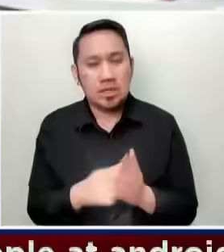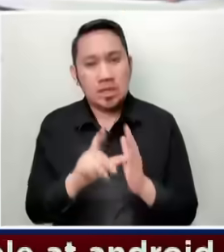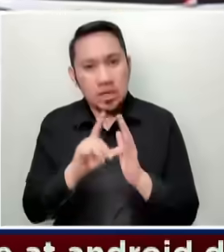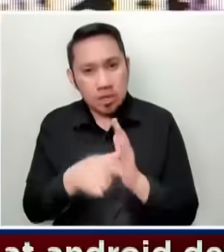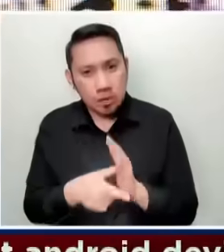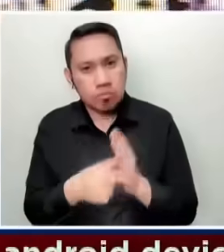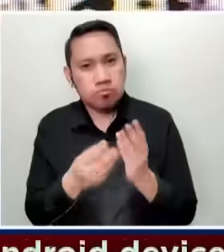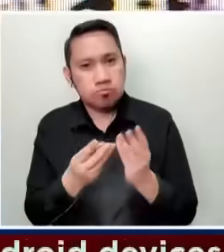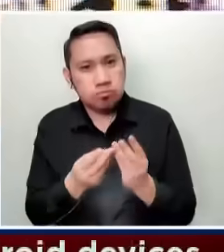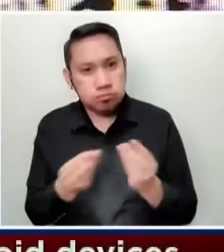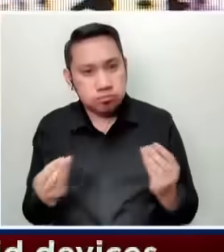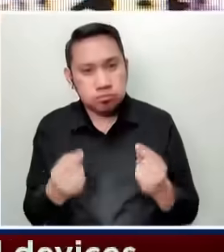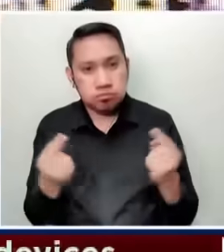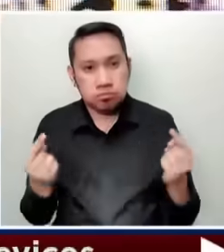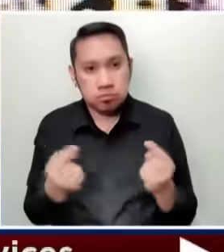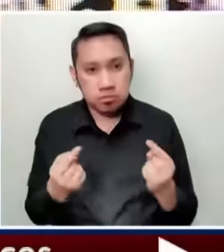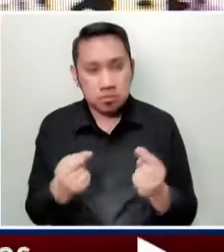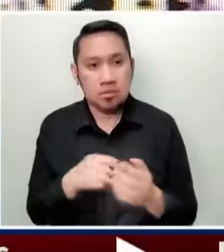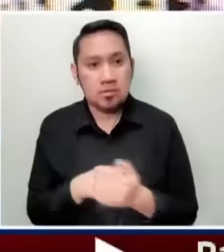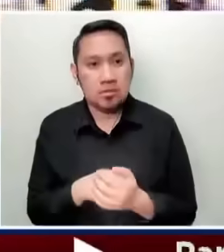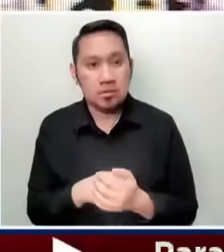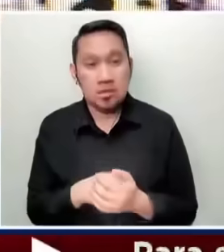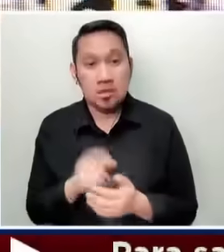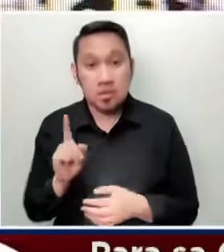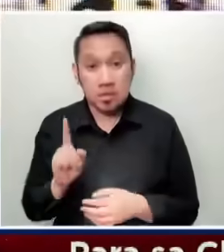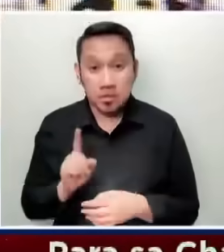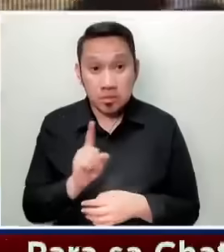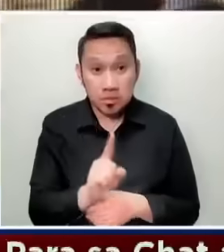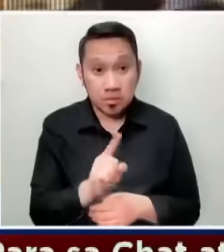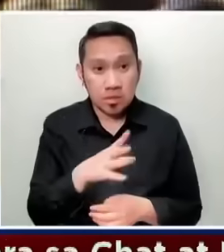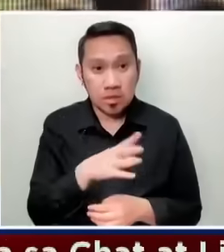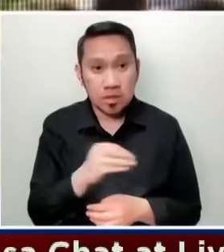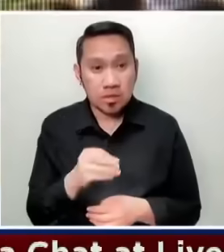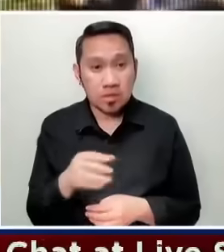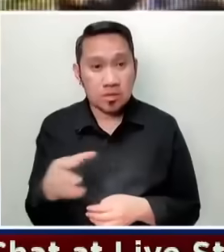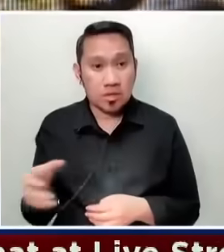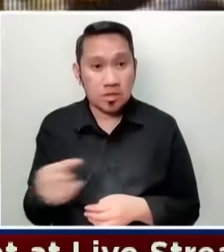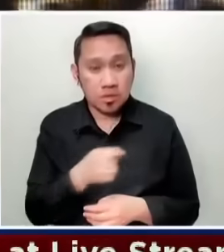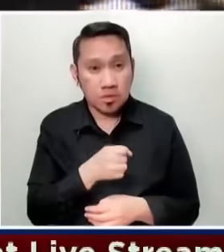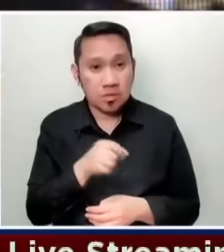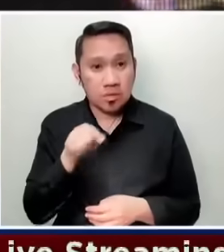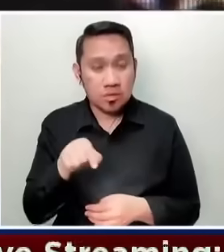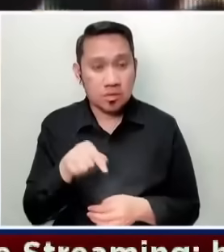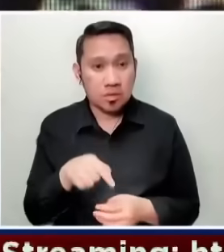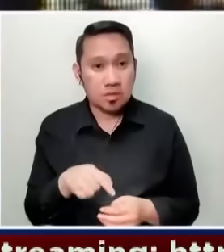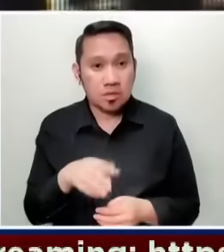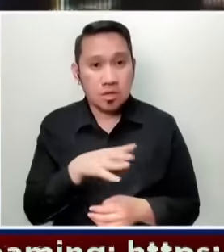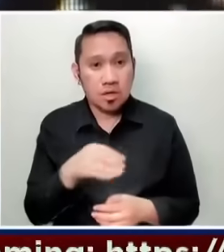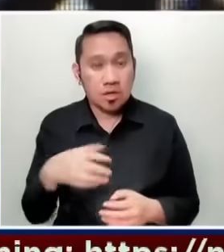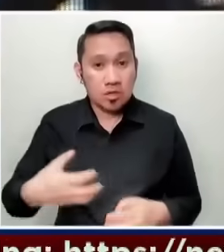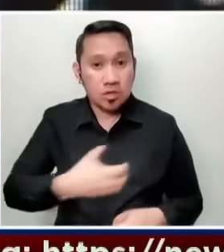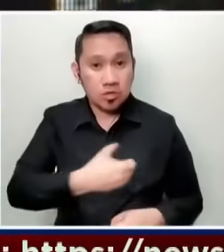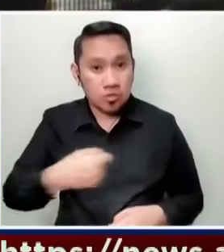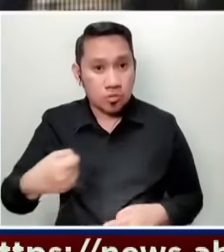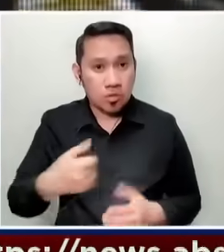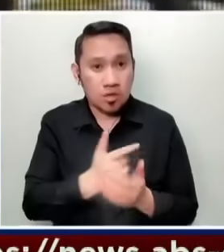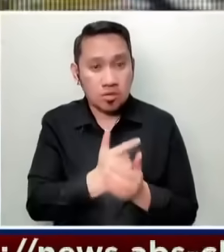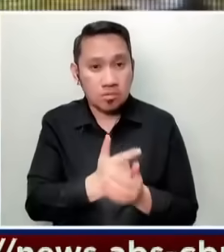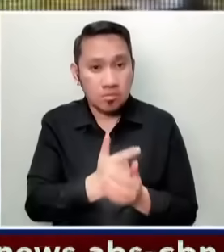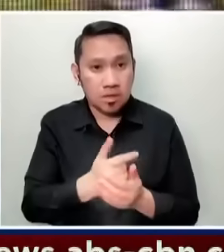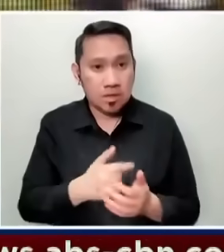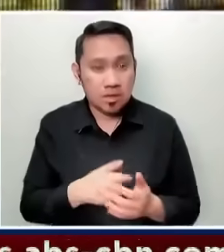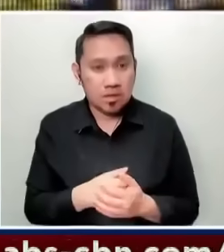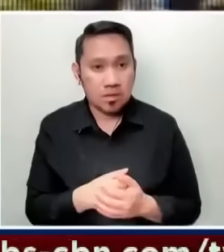mga ito. Nang mapalapit sa mobil, biglang sinunggaba ng isang lalaki si De Leon at pilit na inagaw ang baril nito.